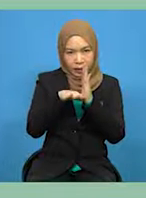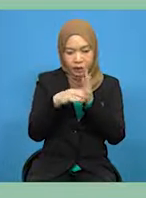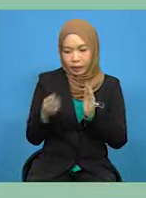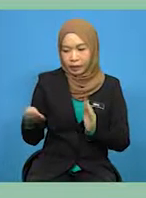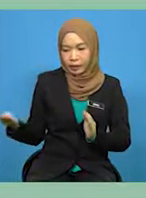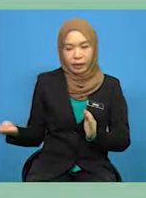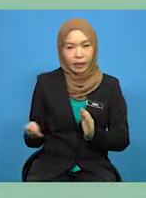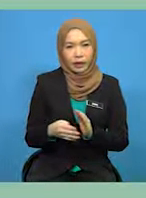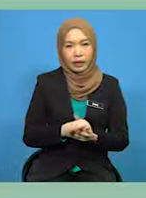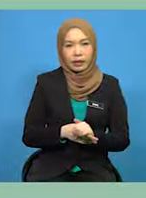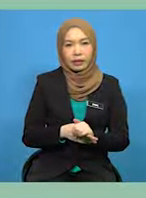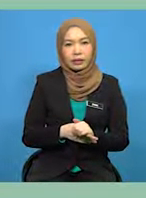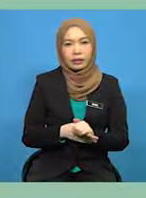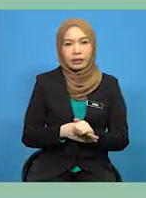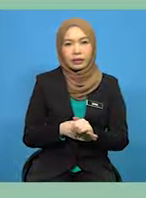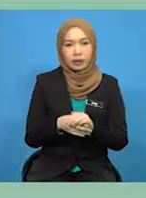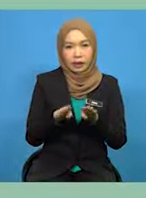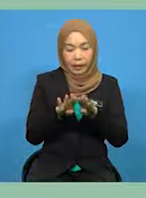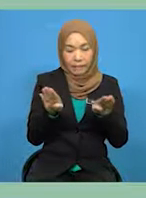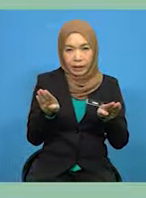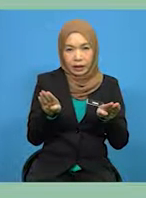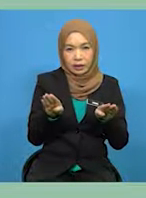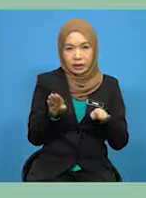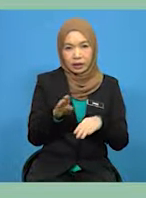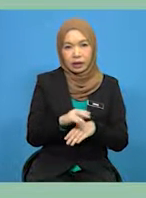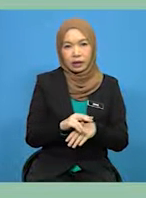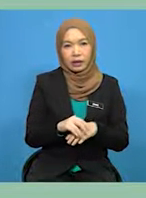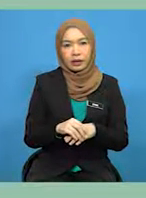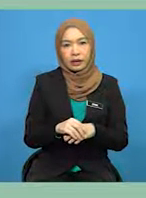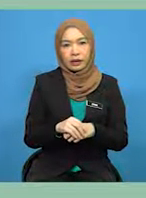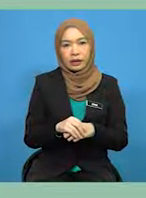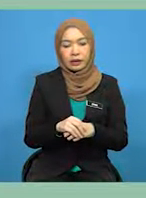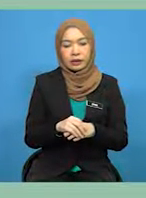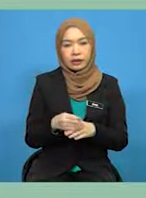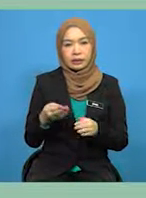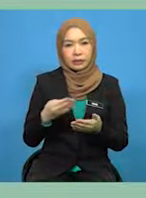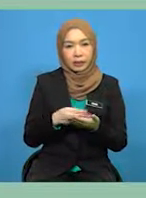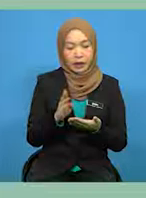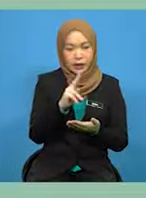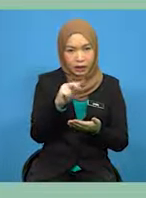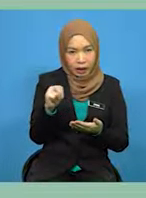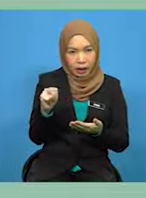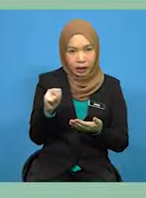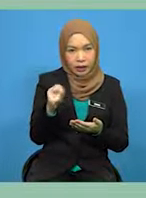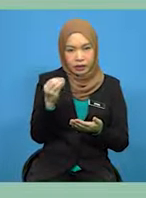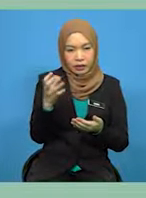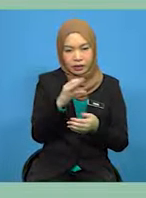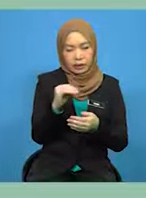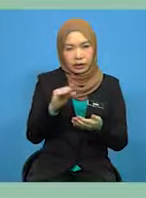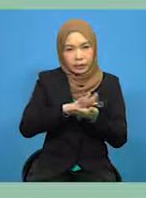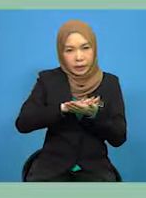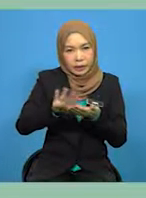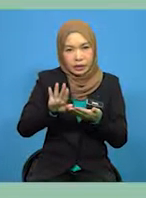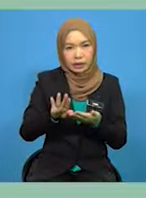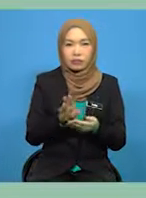kepada perbezaan antara pelaburan kasar dengan pelaburan bersih.